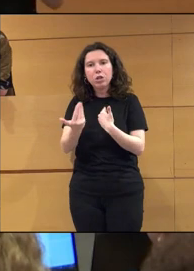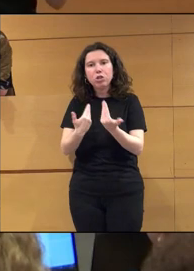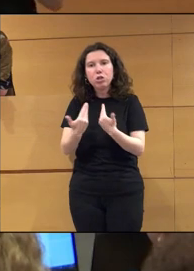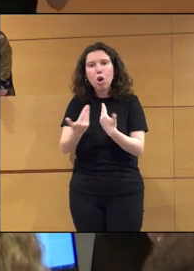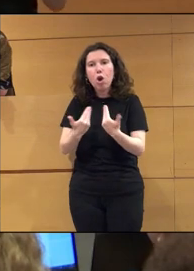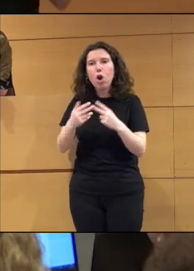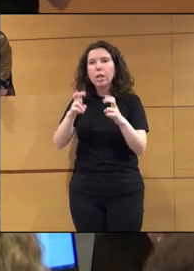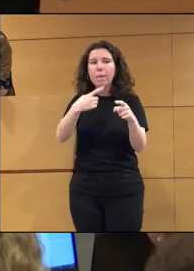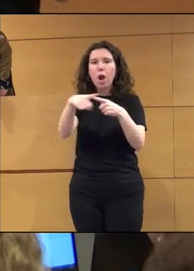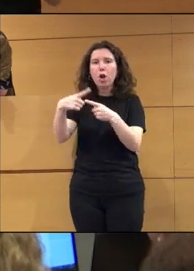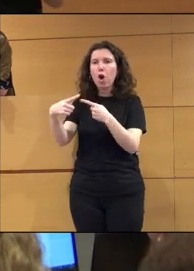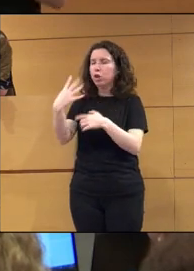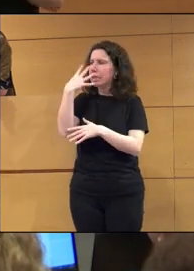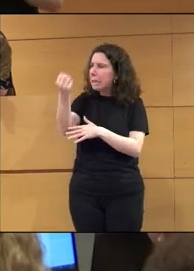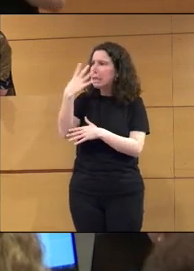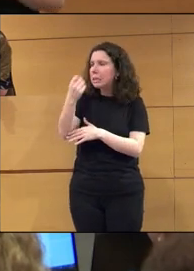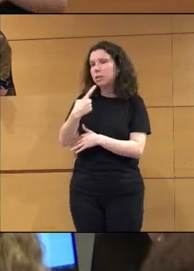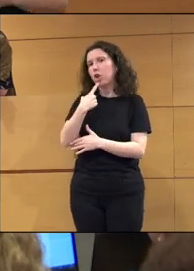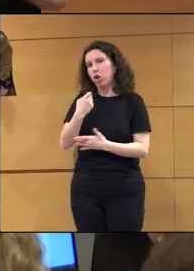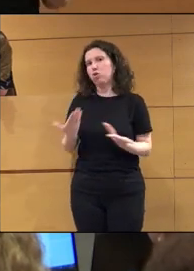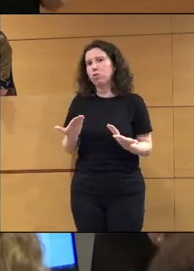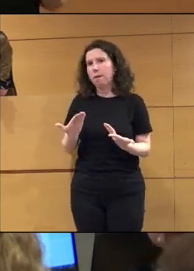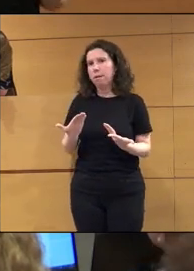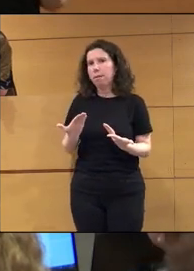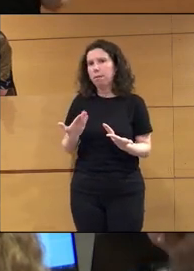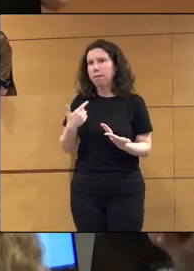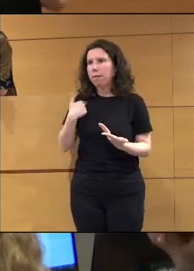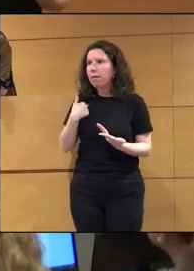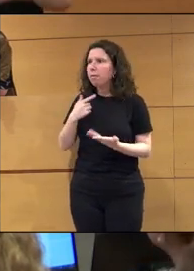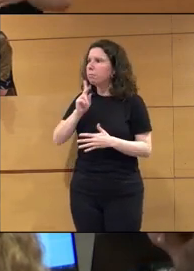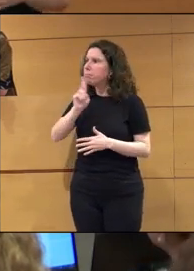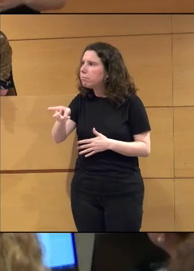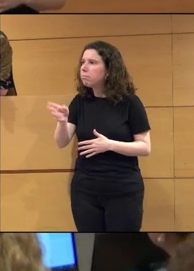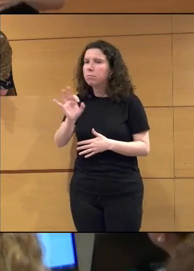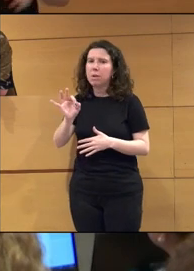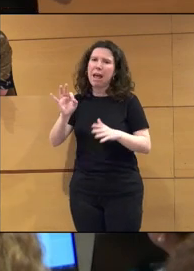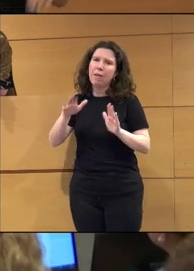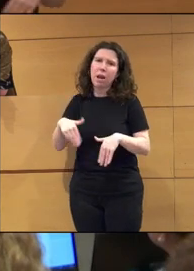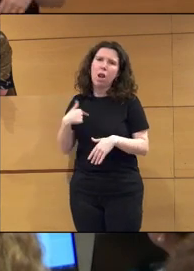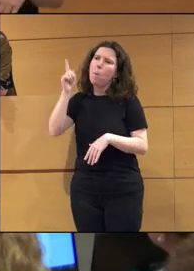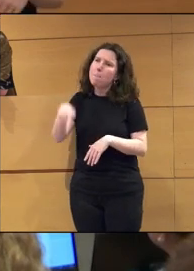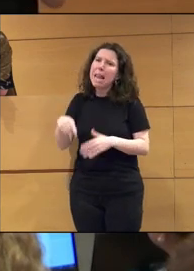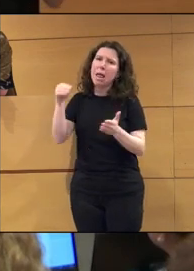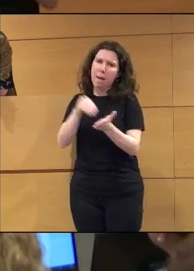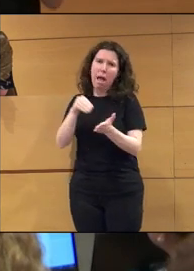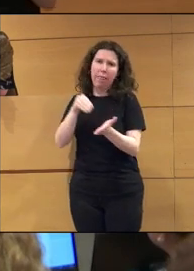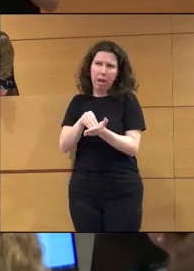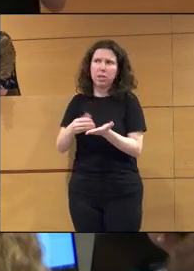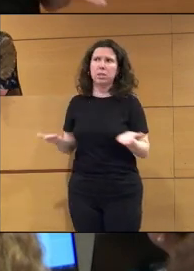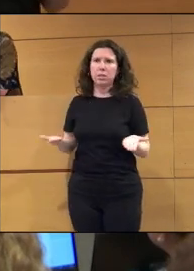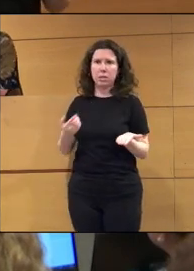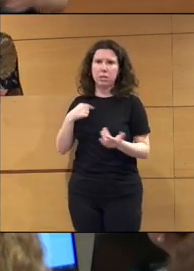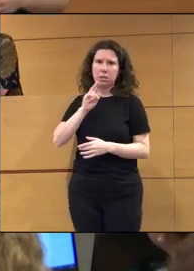l'enteniment de les coses i tal, costa molt que també s'arribi, per molt que t'ho diguis, per molt que ho estiguis dient, finalment has de dir mil vegades a la reunió. Sí.